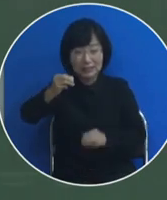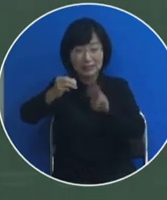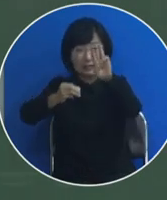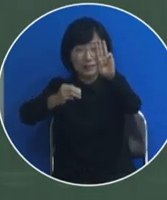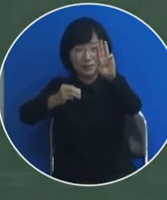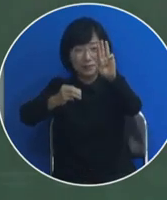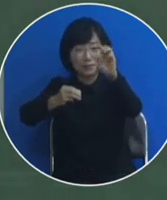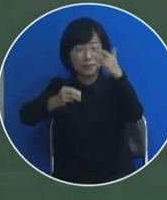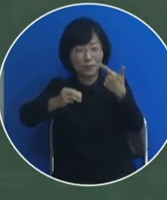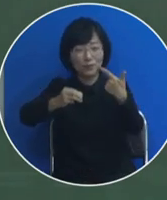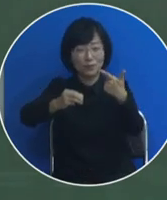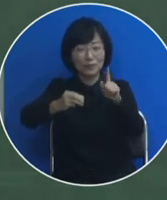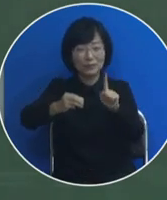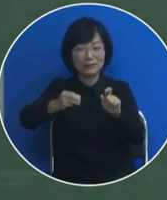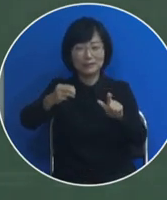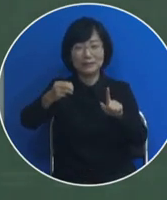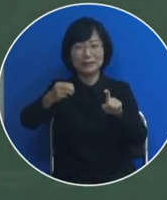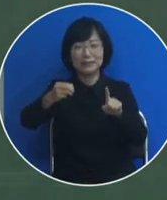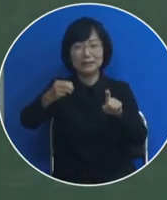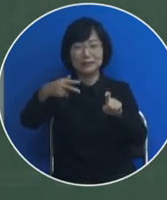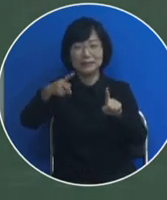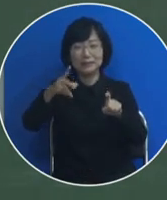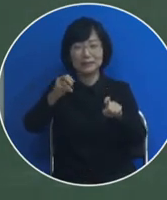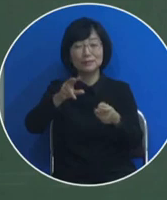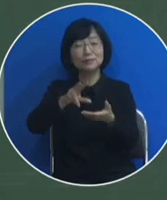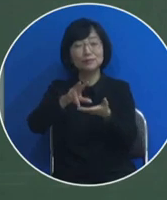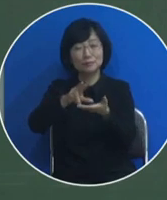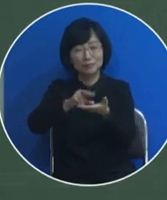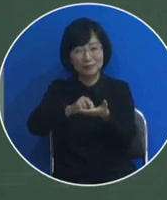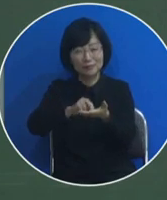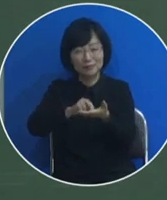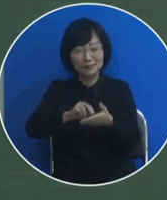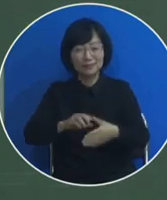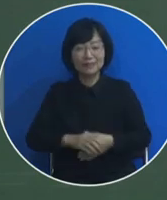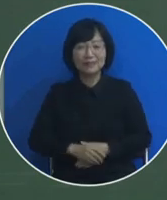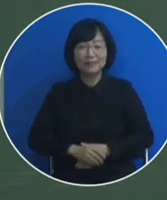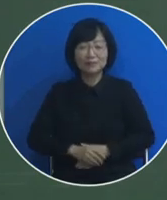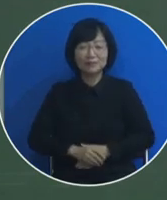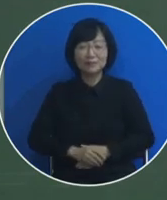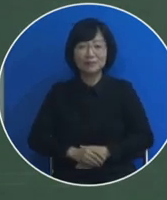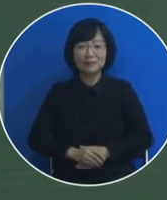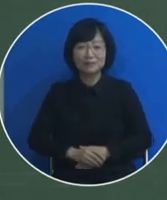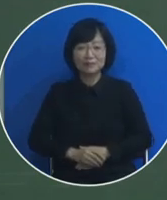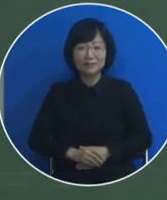and 11. 그 정도가 아닙니다. It goes beyond that. 이게 전부 국가가 이게